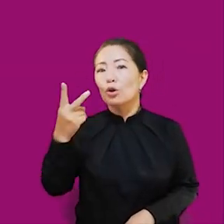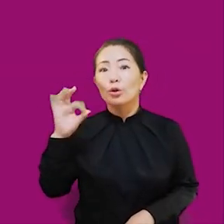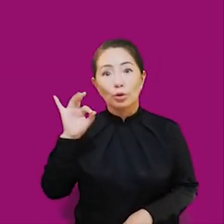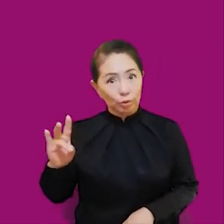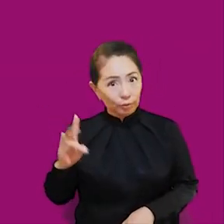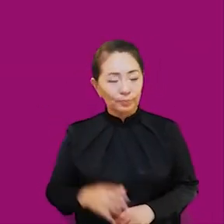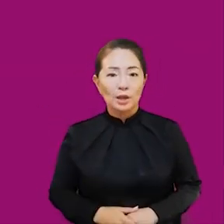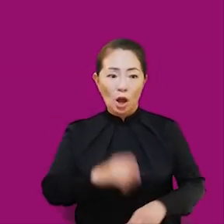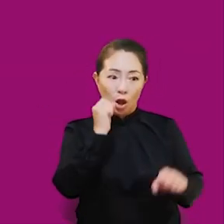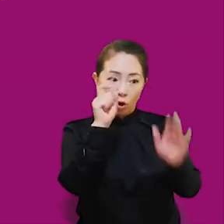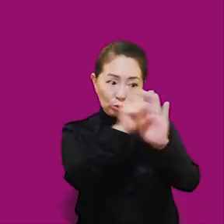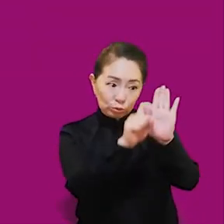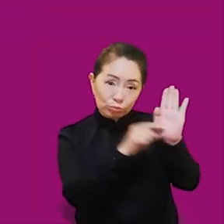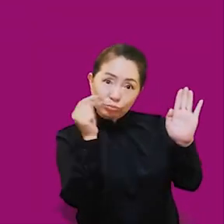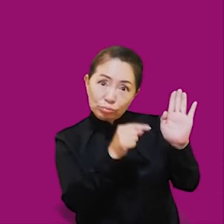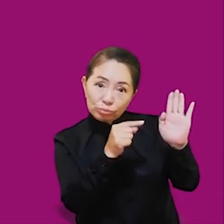Хөтөлбөрийн зорилго.